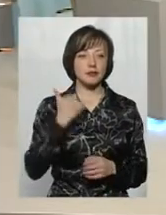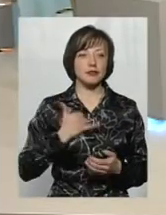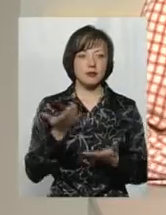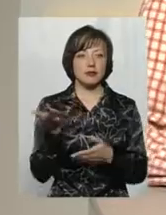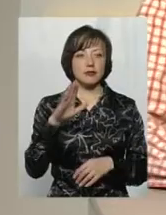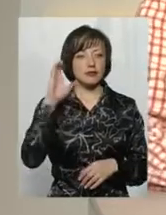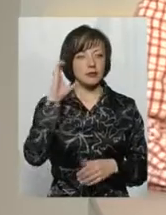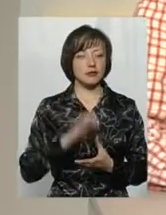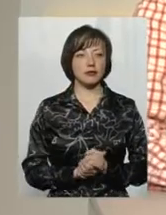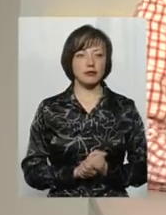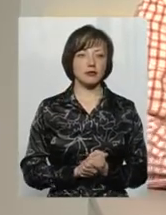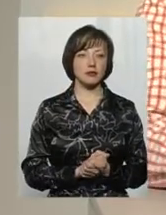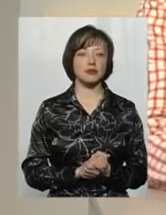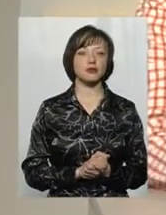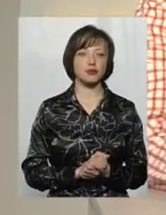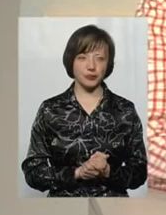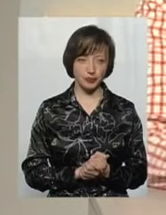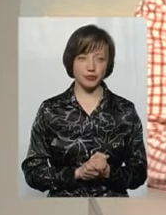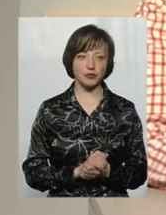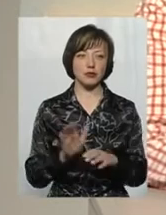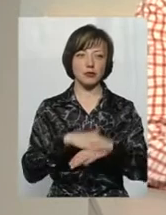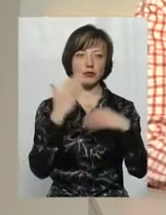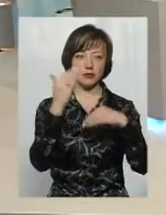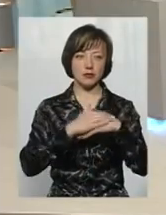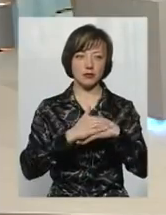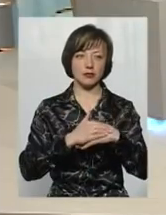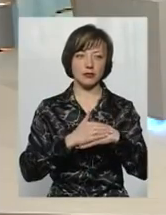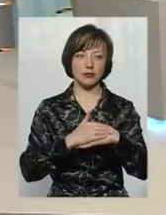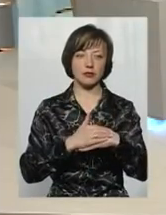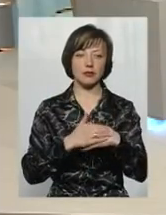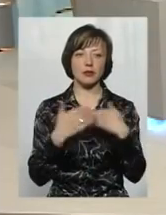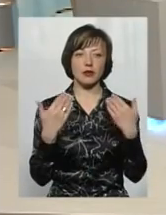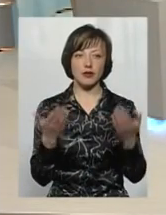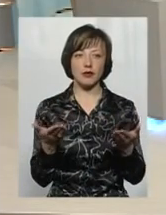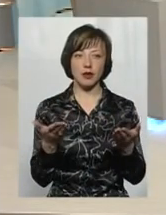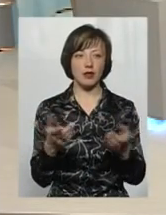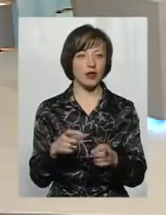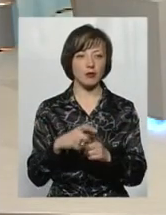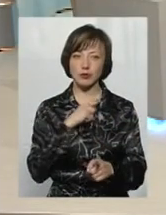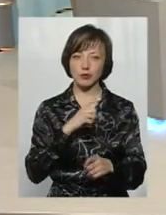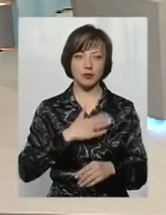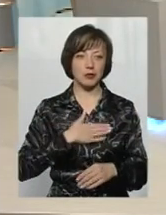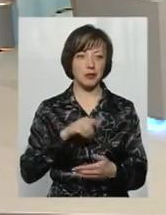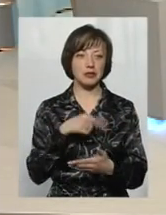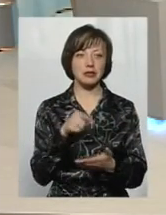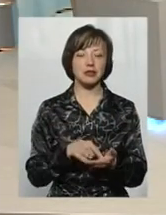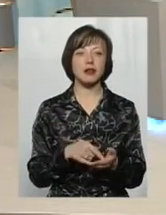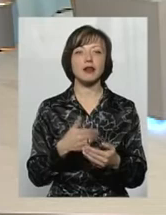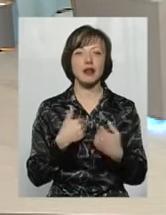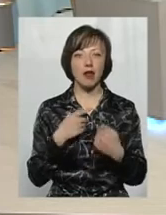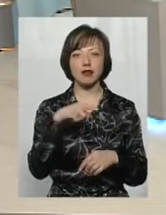давайте. Алло. Доброго вечора. Вам голови не відповів таке на моє питання. Я